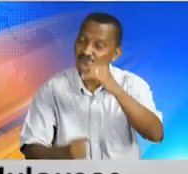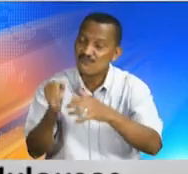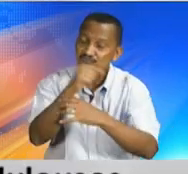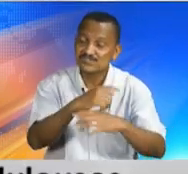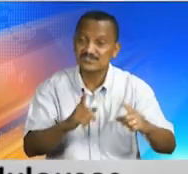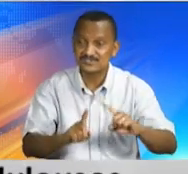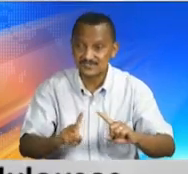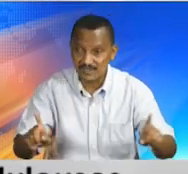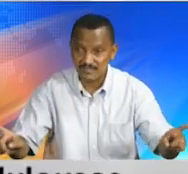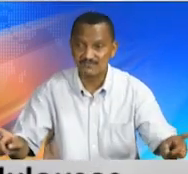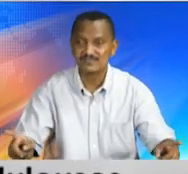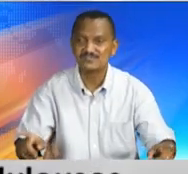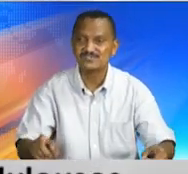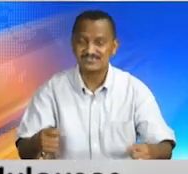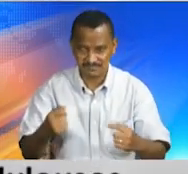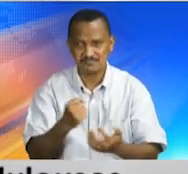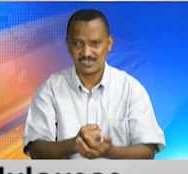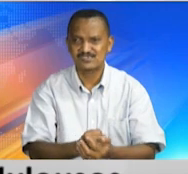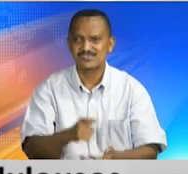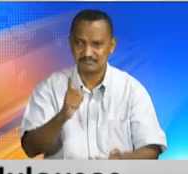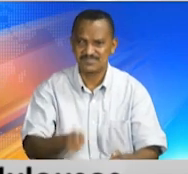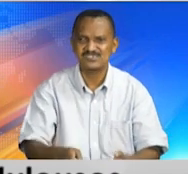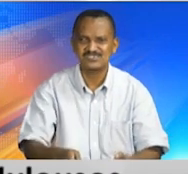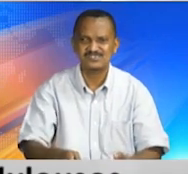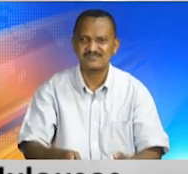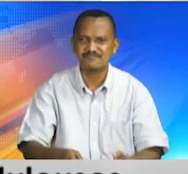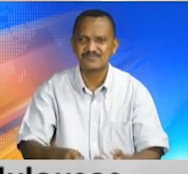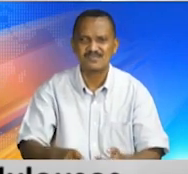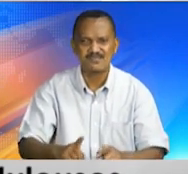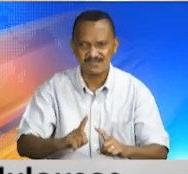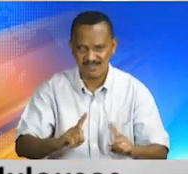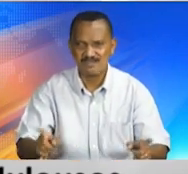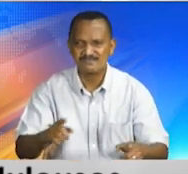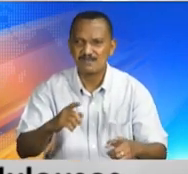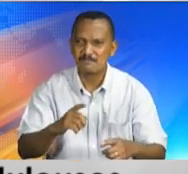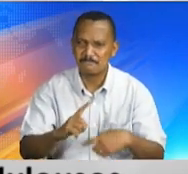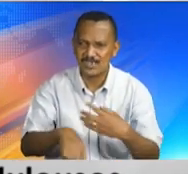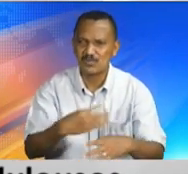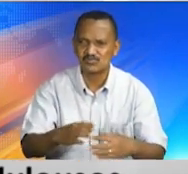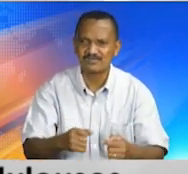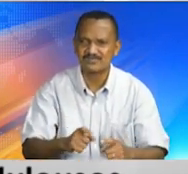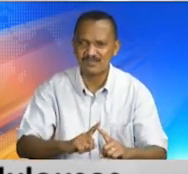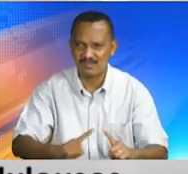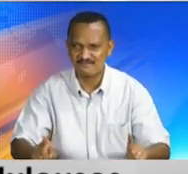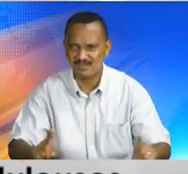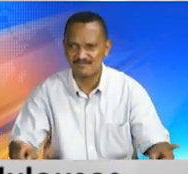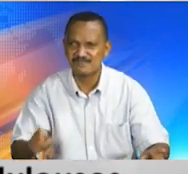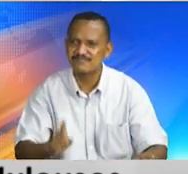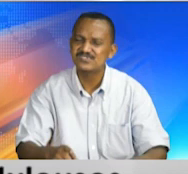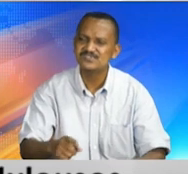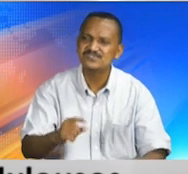Ny fisian'ny osoka zany a dia tsy mitsahatra miady ary misy zavatra